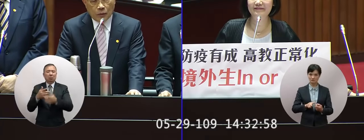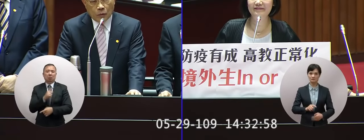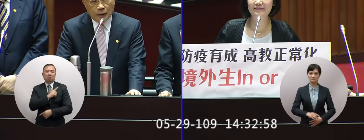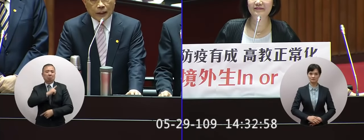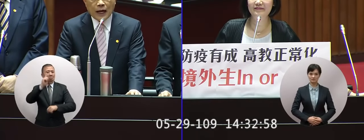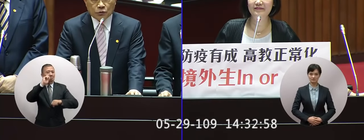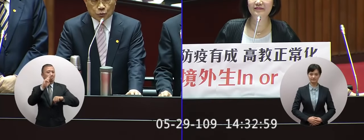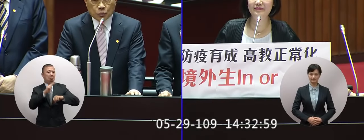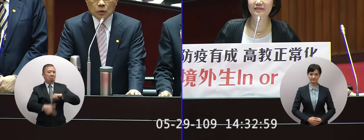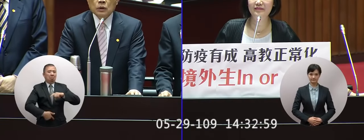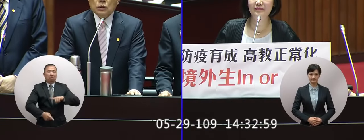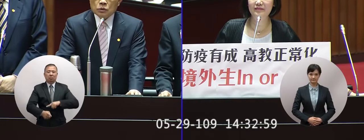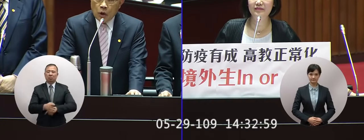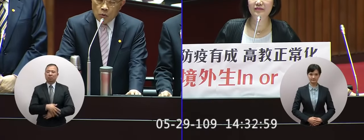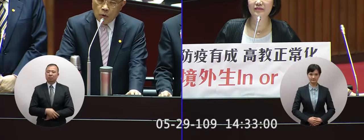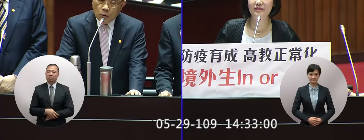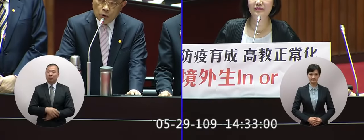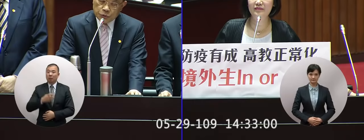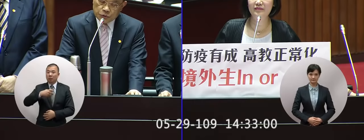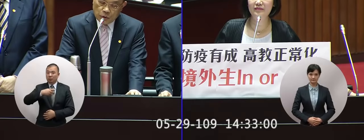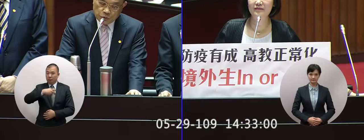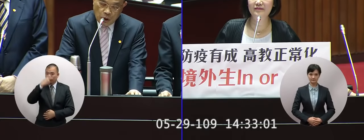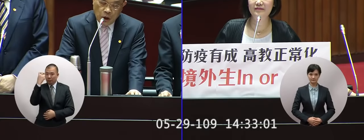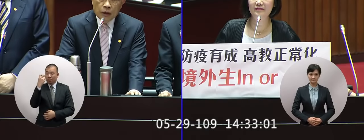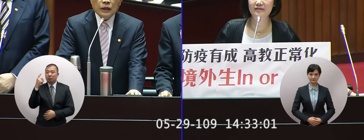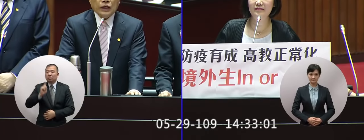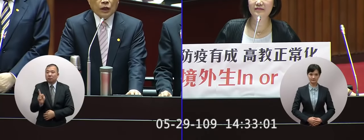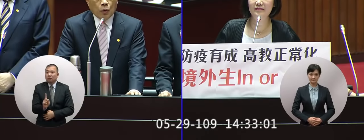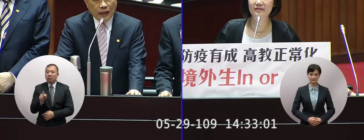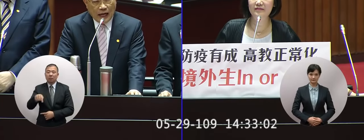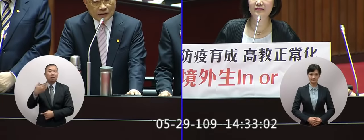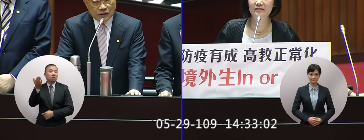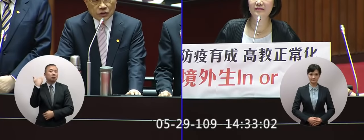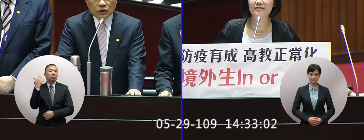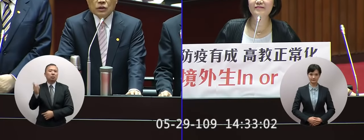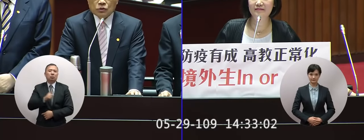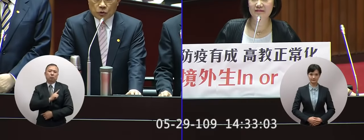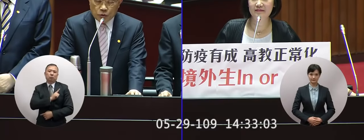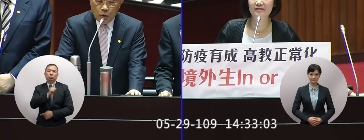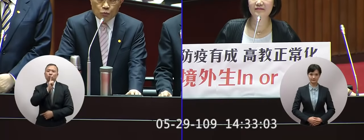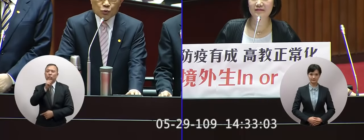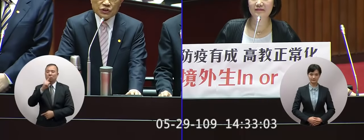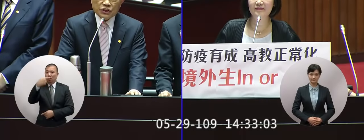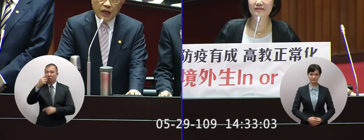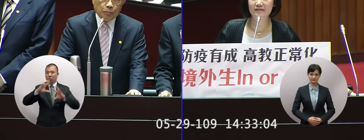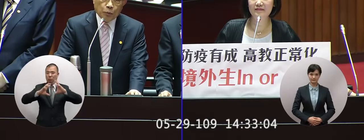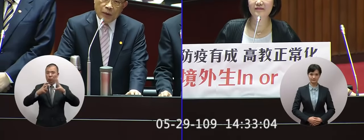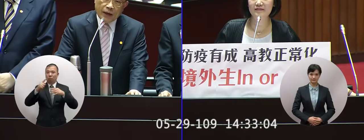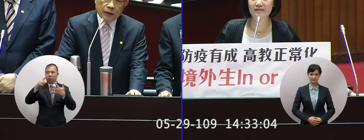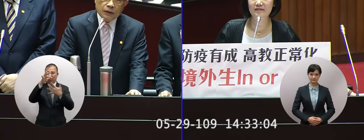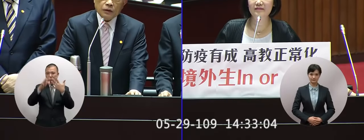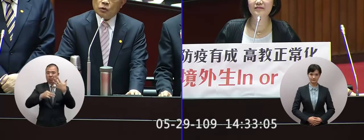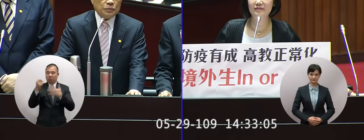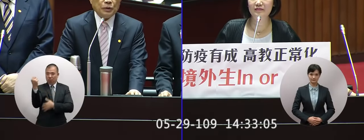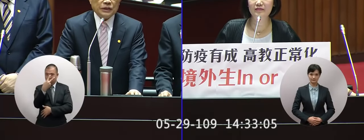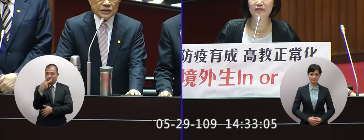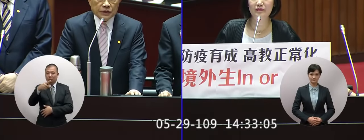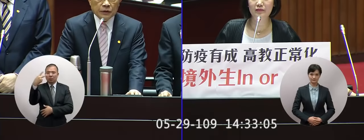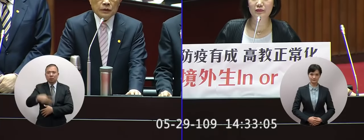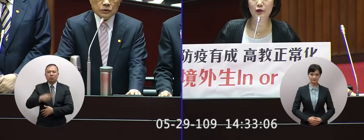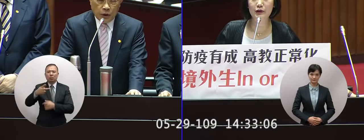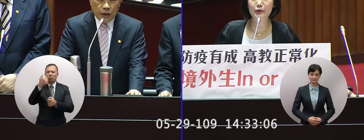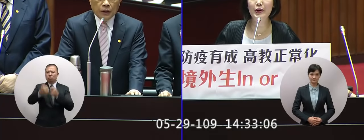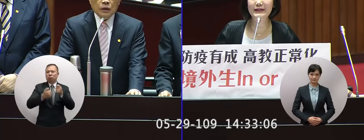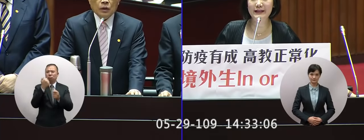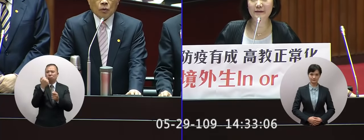这一点呢，我们也看出中国过去所说一国两制，所说50年不变都是不可